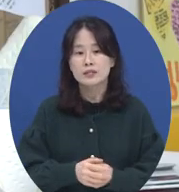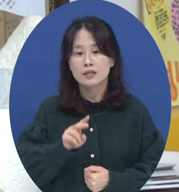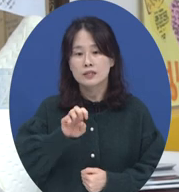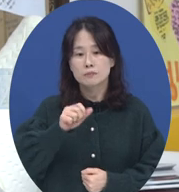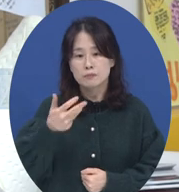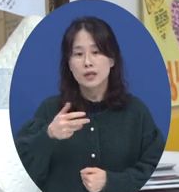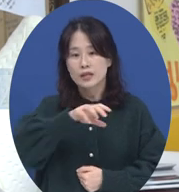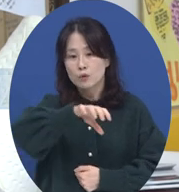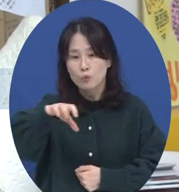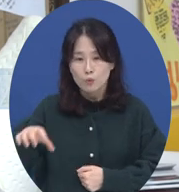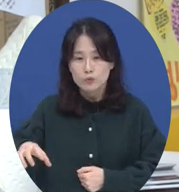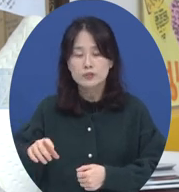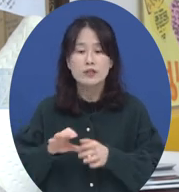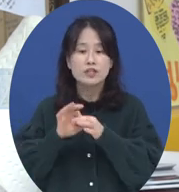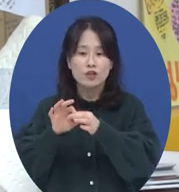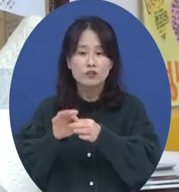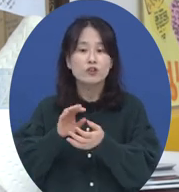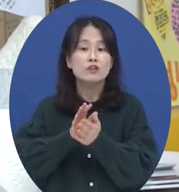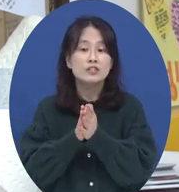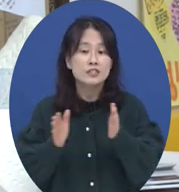지역을 런칭할 계획인데요.